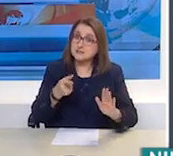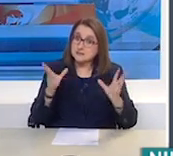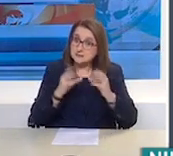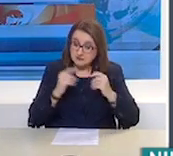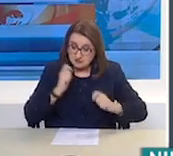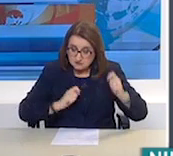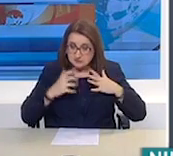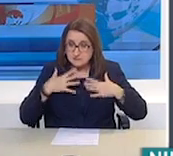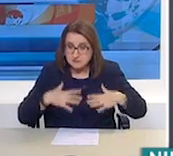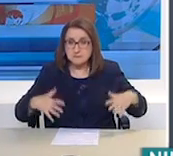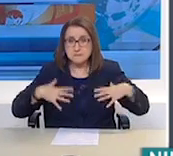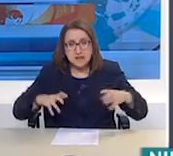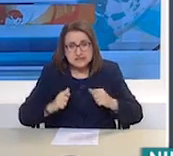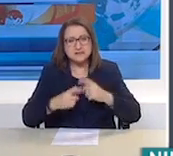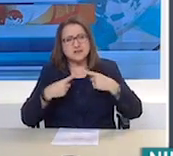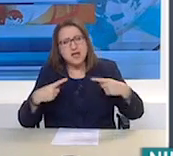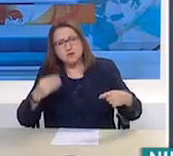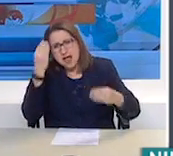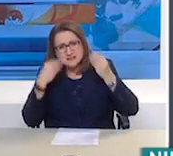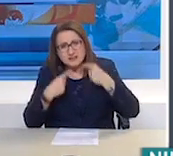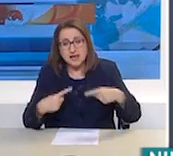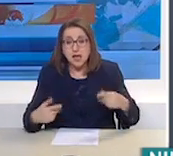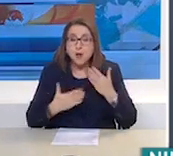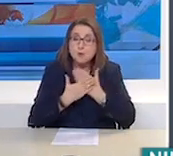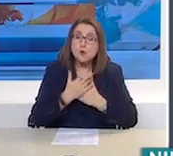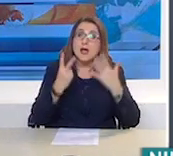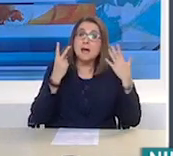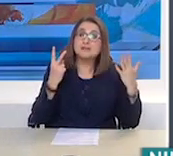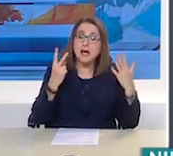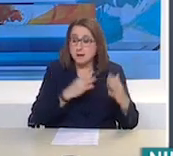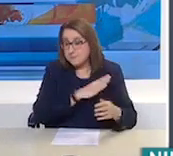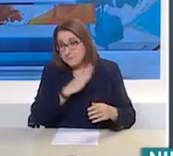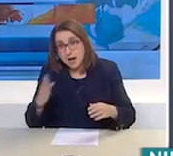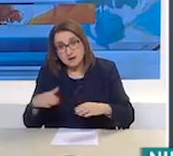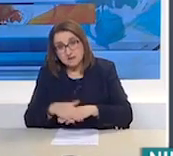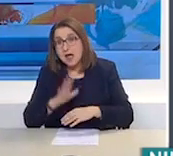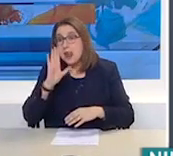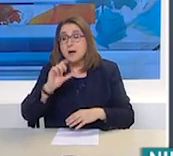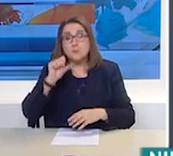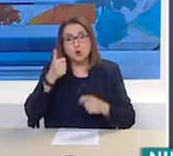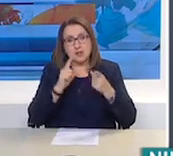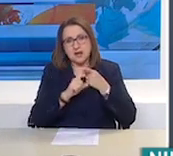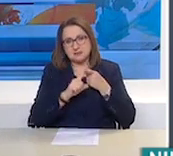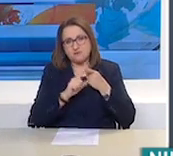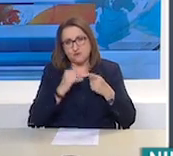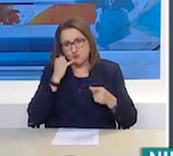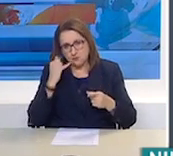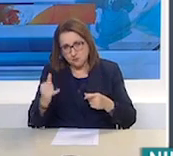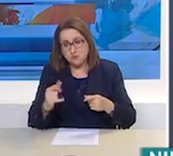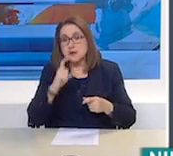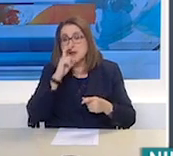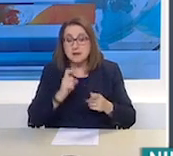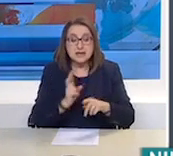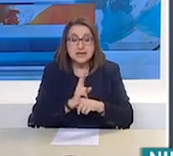εργασίας. Επιτρέπεται η παρουσία πελατών μόνο κατόπιν ραντεβού και είναι υποχρεωτική η χρήση μάσκας προστασίας και γαντιών μιας χρήσης